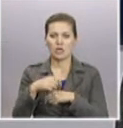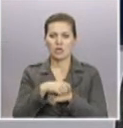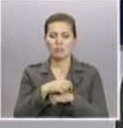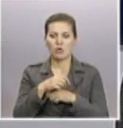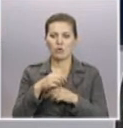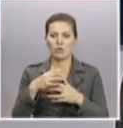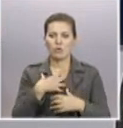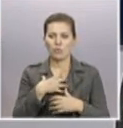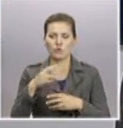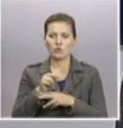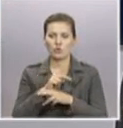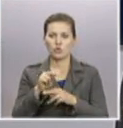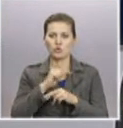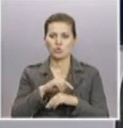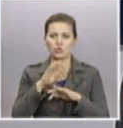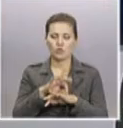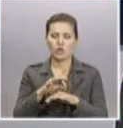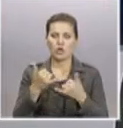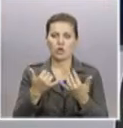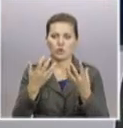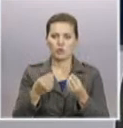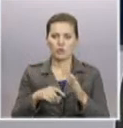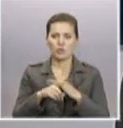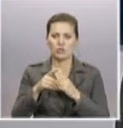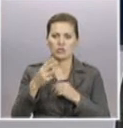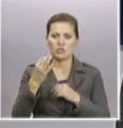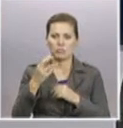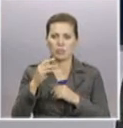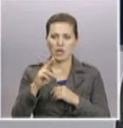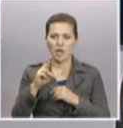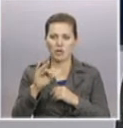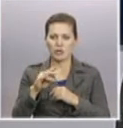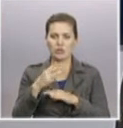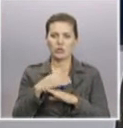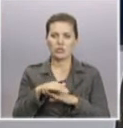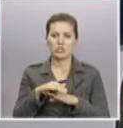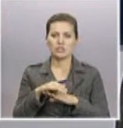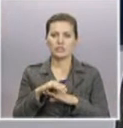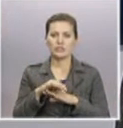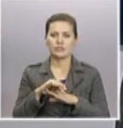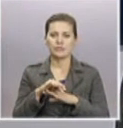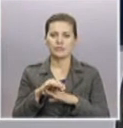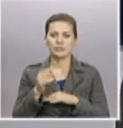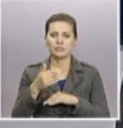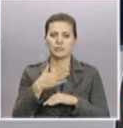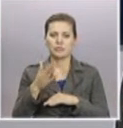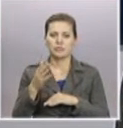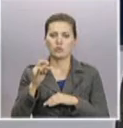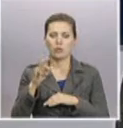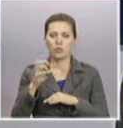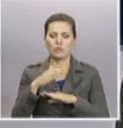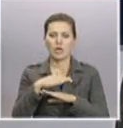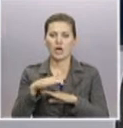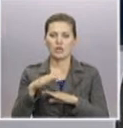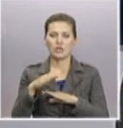күрделі жөндеу жұмыстары қазіргі күнде басталып кетті. Бұл Шемякин көшесі, бізде Рысқұлов